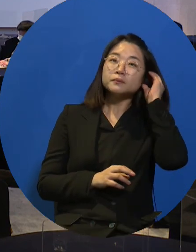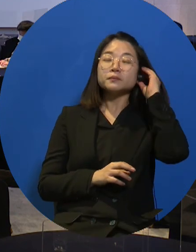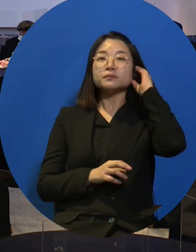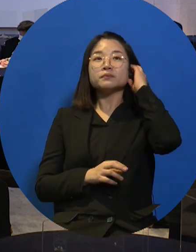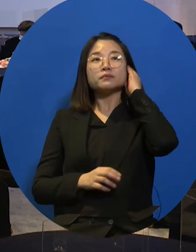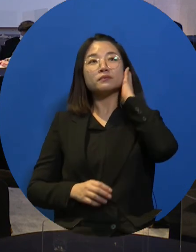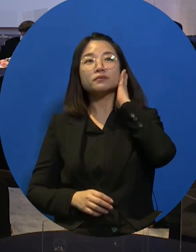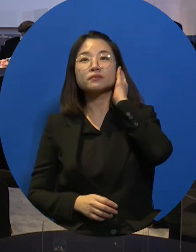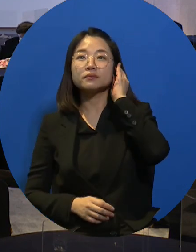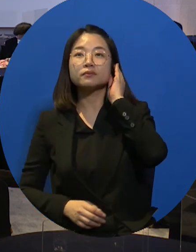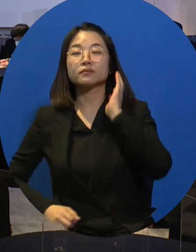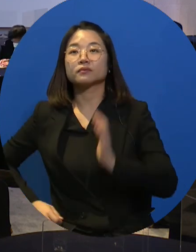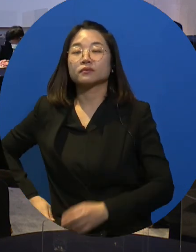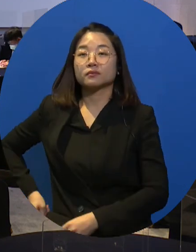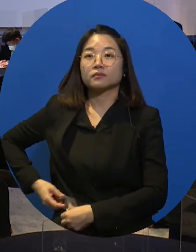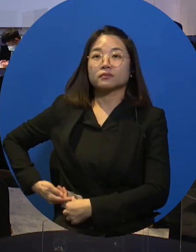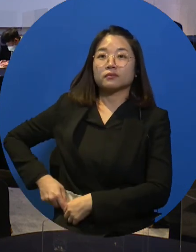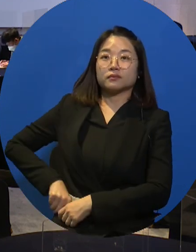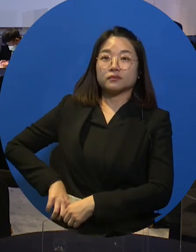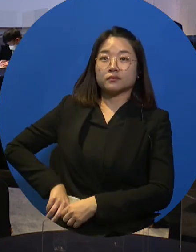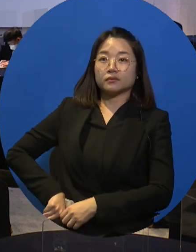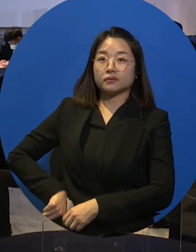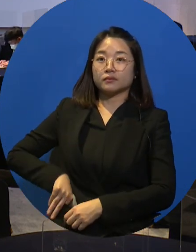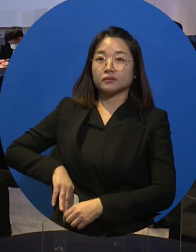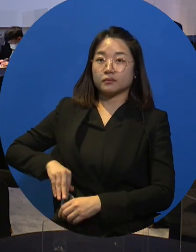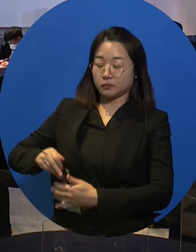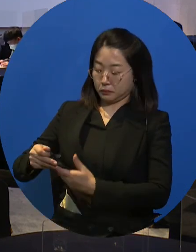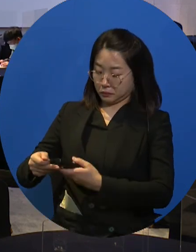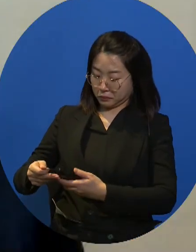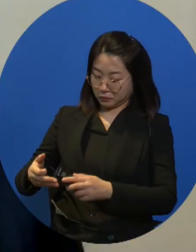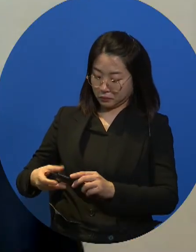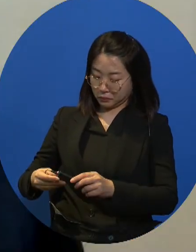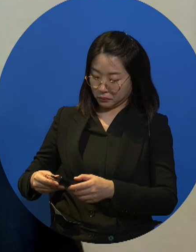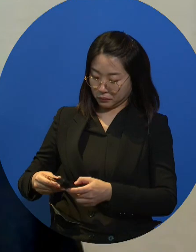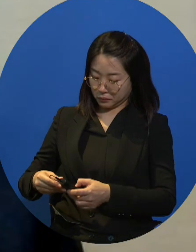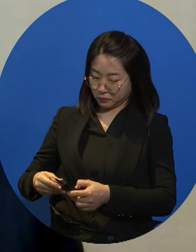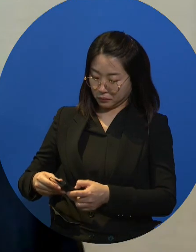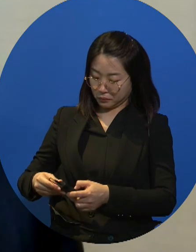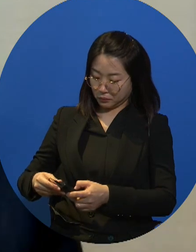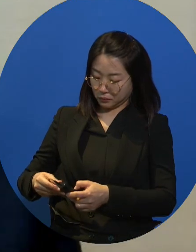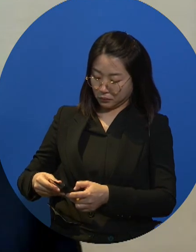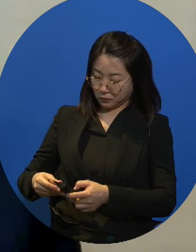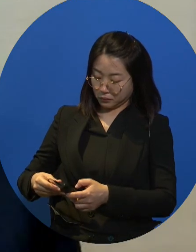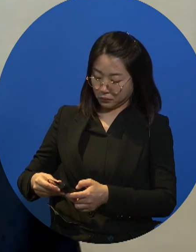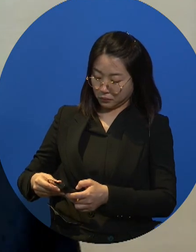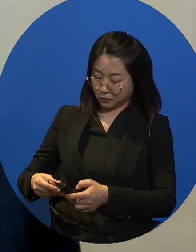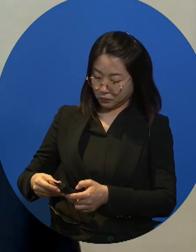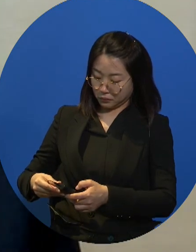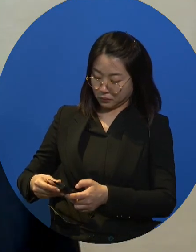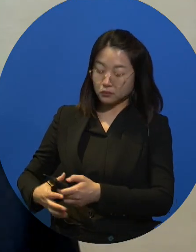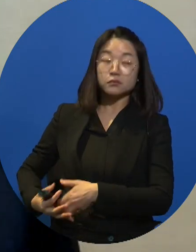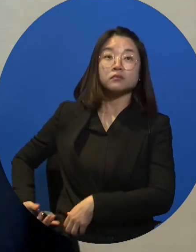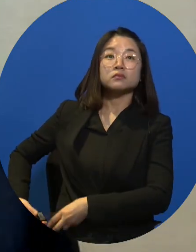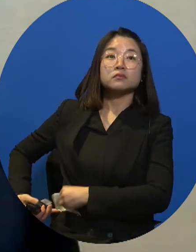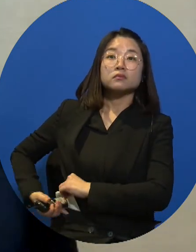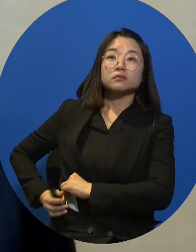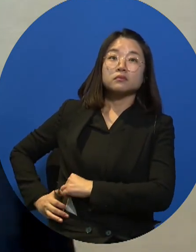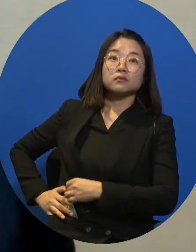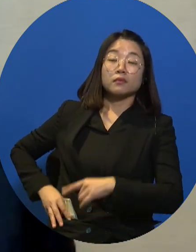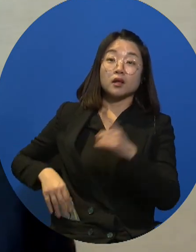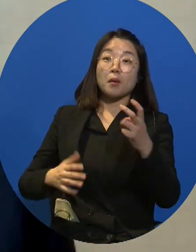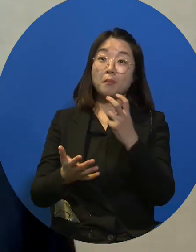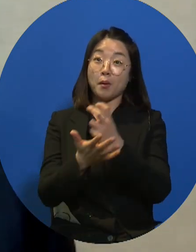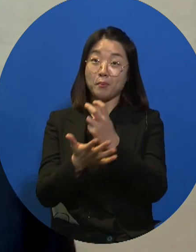예, 제가 먼저 좀 답변을 드려야 될 것 같습니다. 먼저 여러 가지 법률을 제정하는